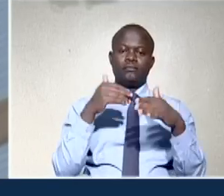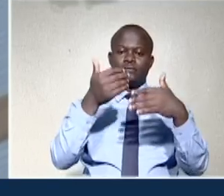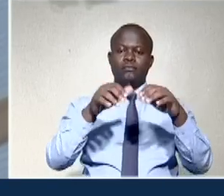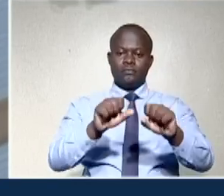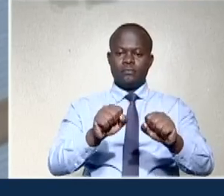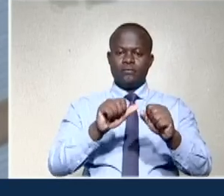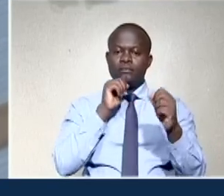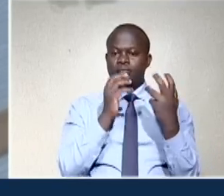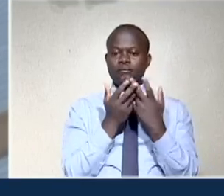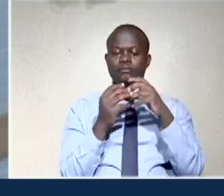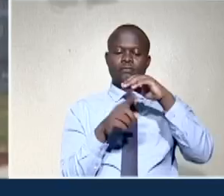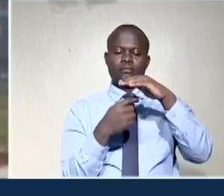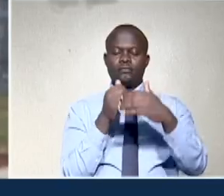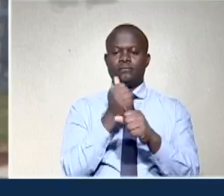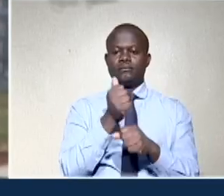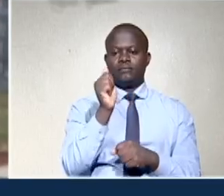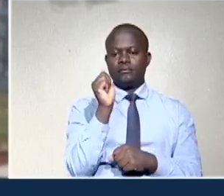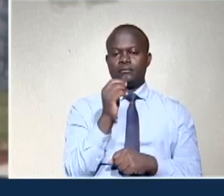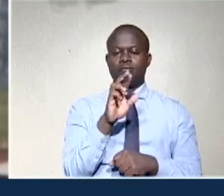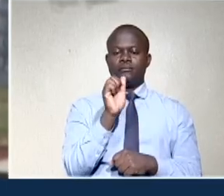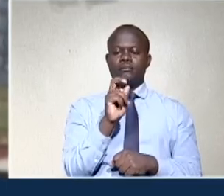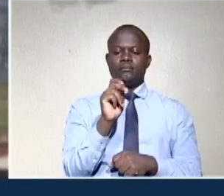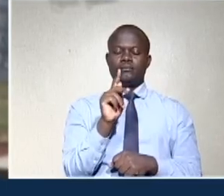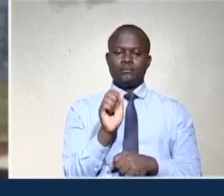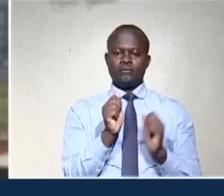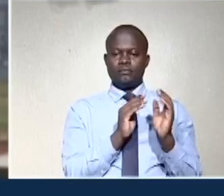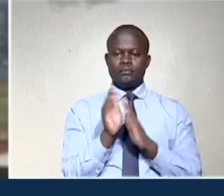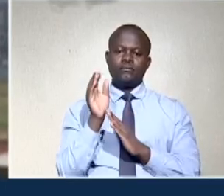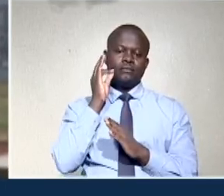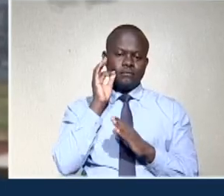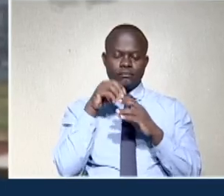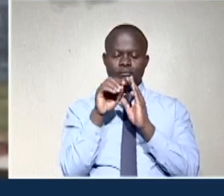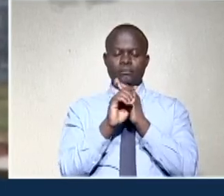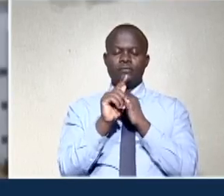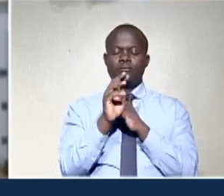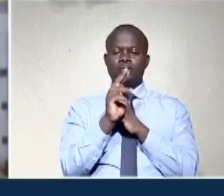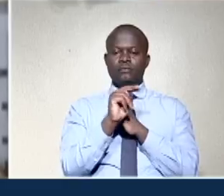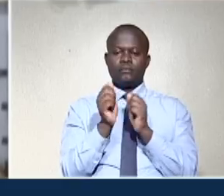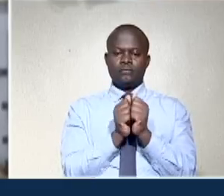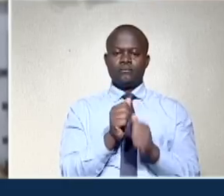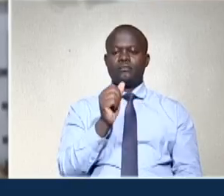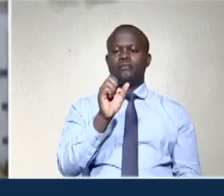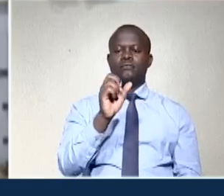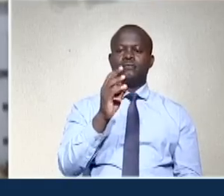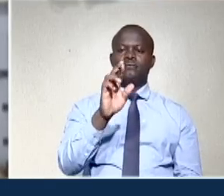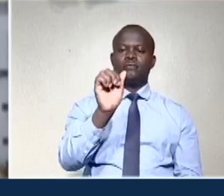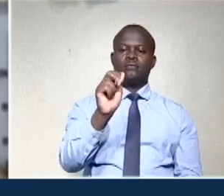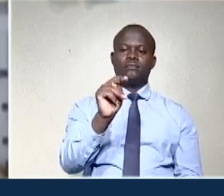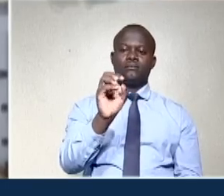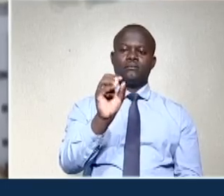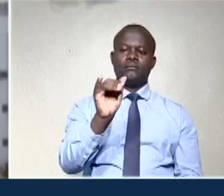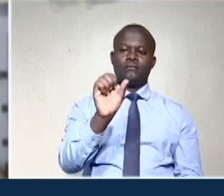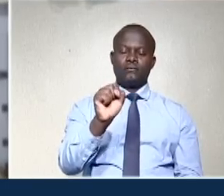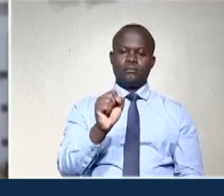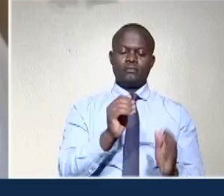kuyifata itajyanye n'imiterere y'umwuga wabo Frank Kadugara atunganya umusaruro w'inyameke mu karere ka Kayonza mu gihe François Sengiyumva we atubura imbuto y'ibigori